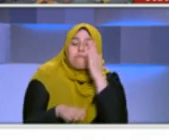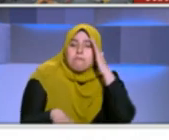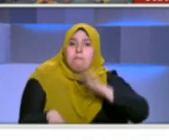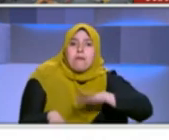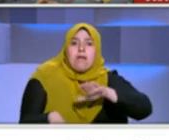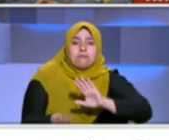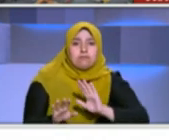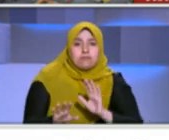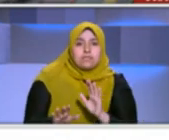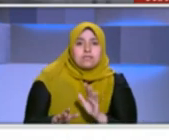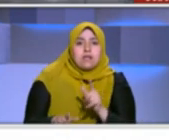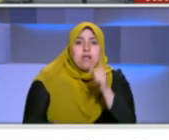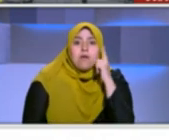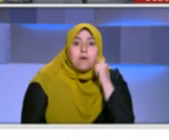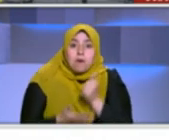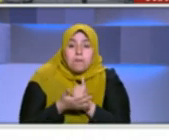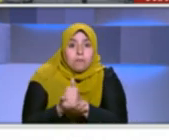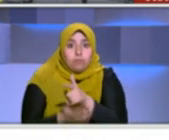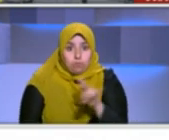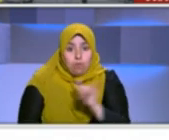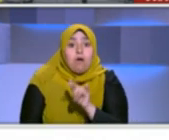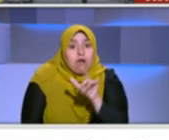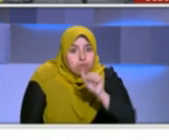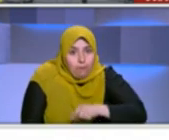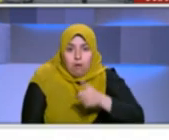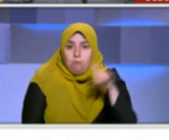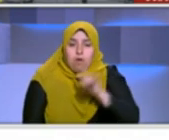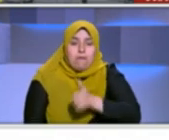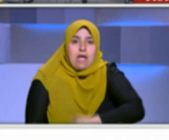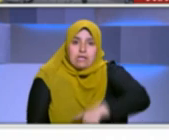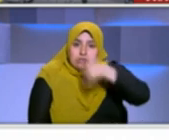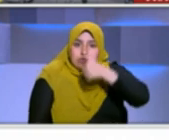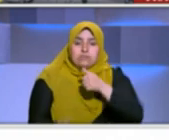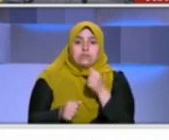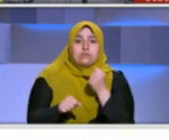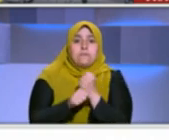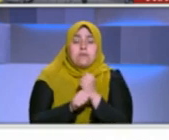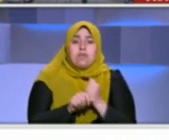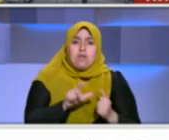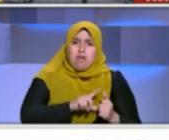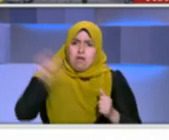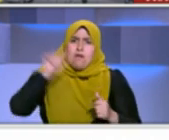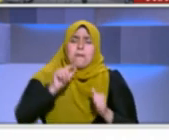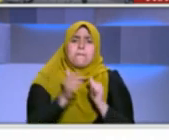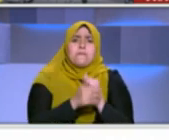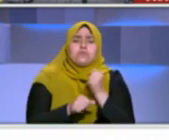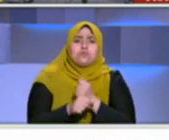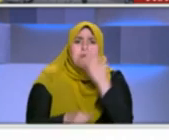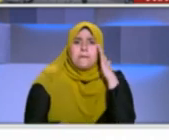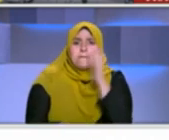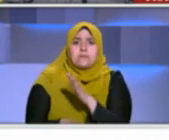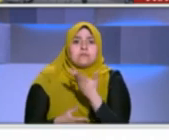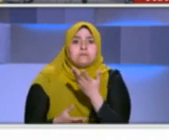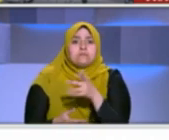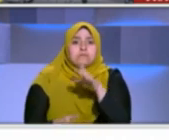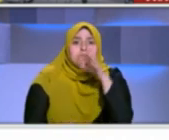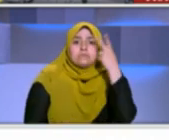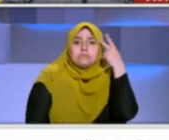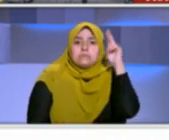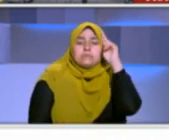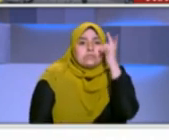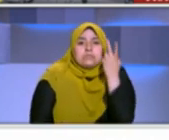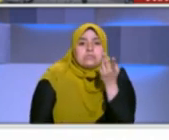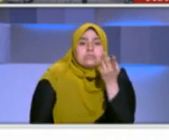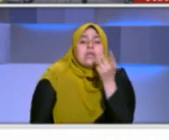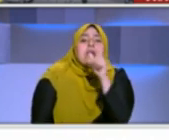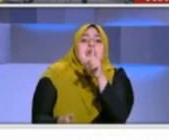المبادرات؟ طبعا مهمه جدا يا فندم. هو السؤال هنا مين اللي هيتحمل تكلفه انه الناس دي تقعد في البيت؟